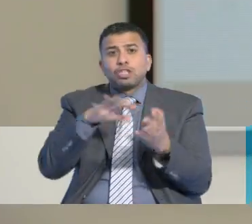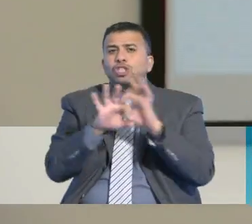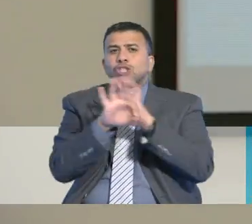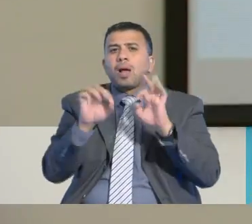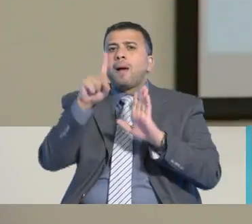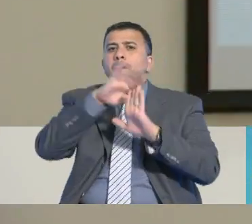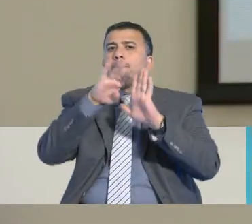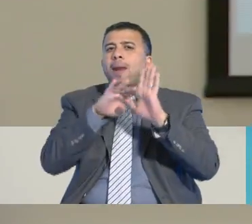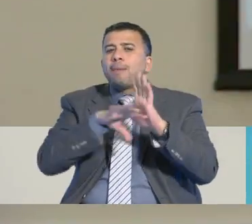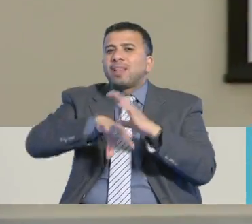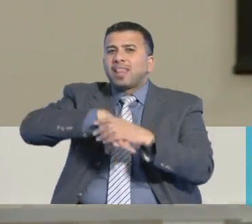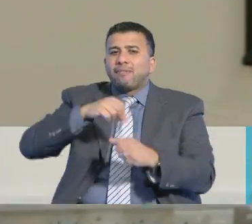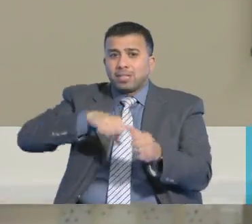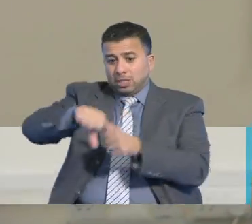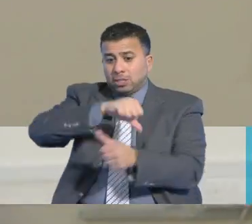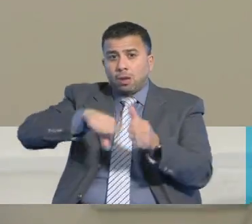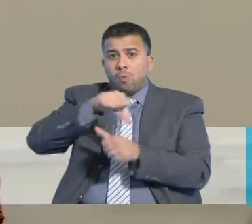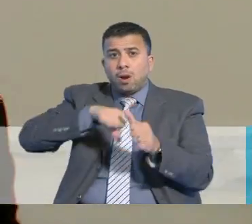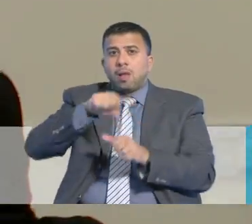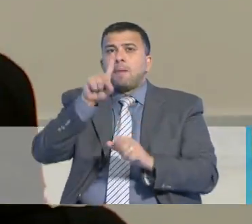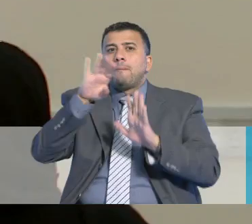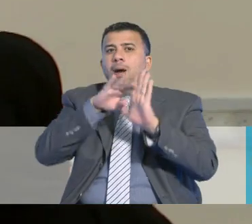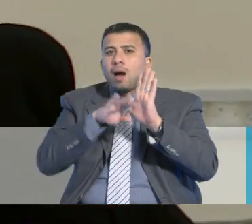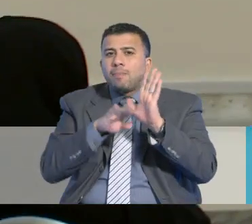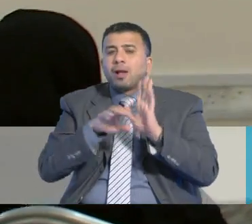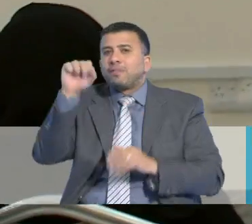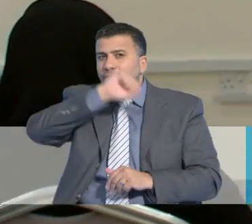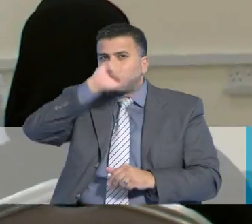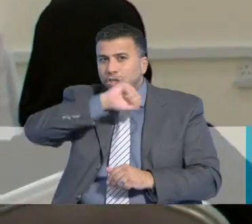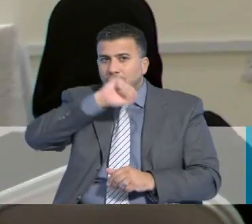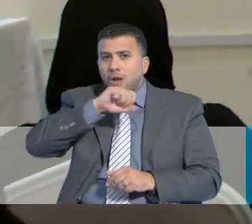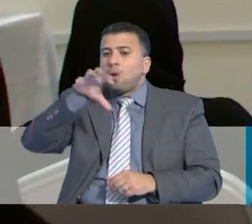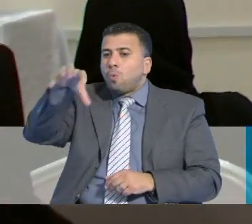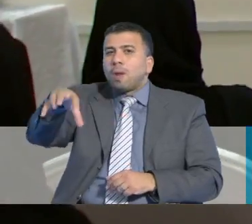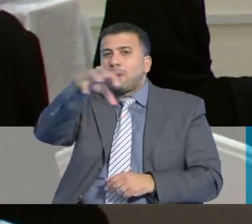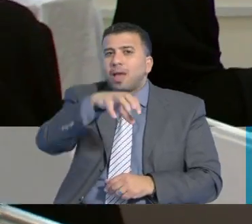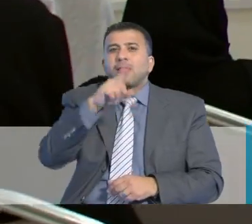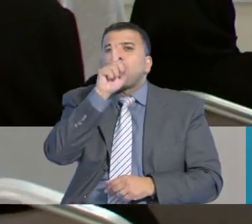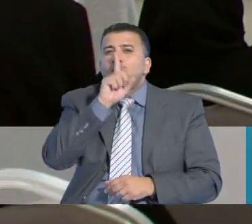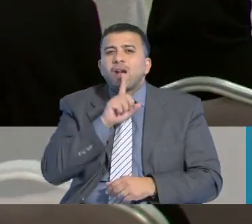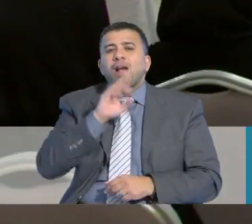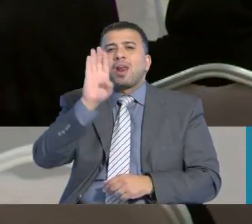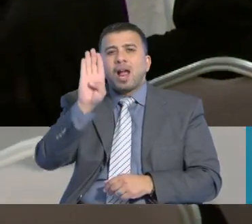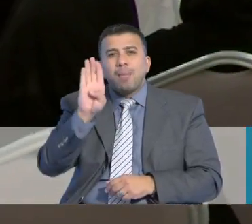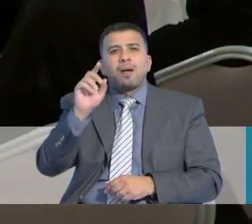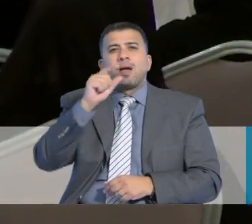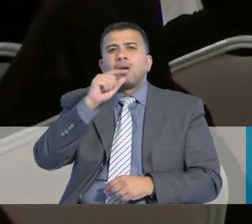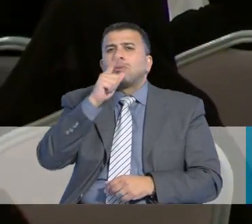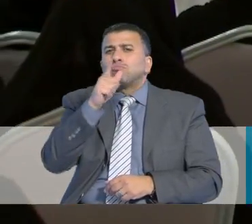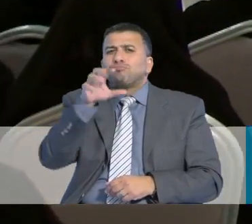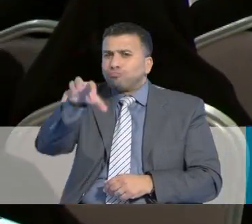الخطة التكاملية للبرنامج تنفيذ دوراته وبرامجه في إمارة الشارقة ومناطقها الوسطى